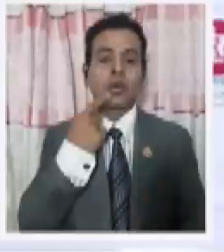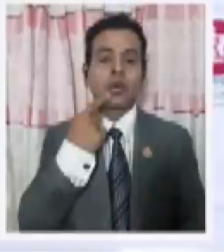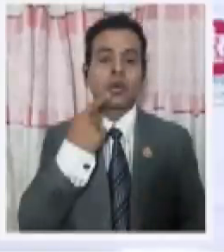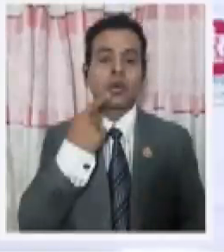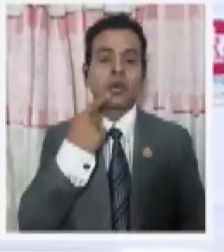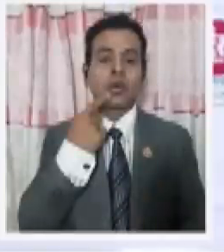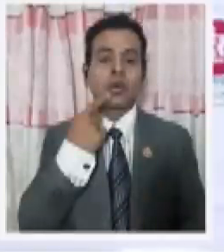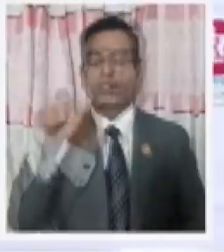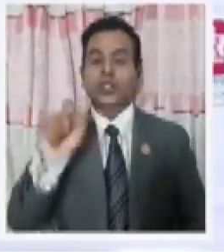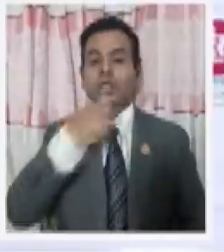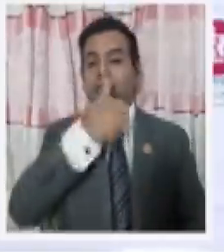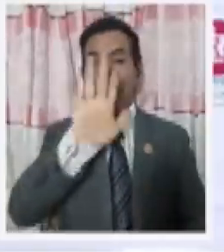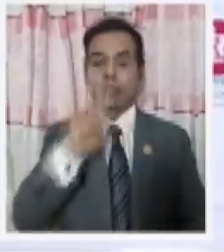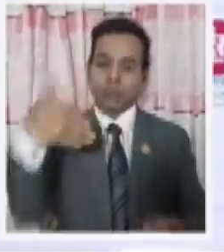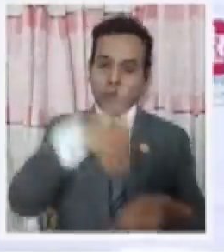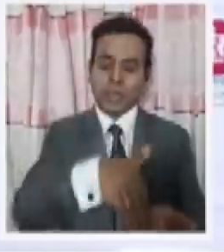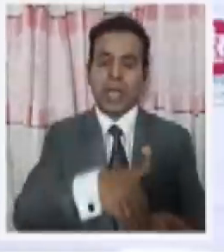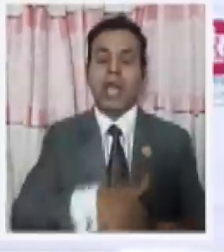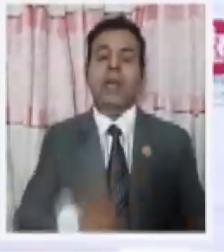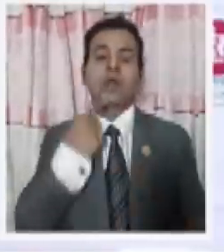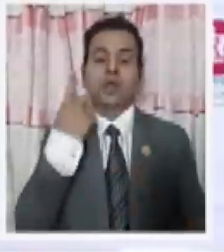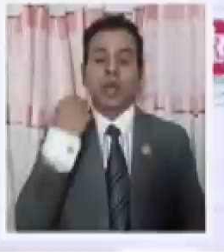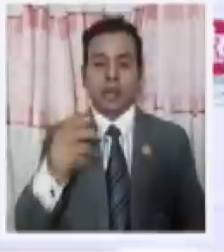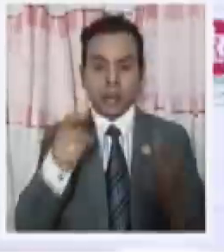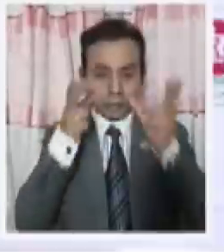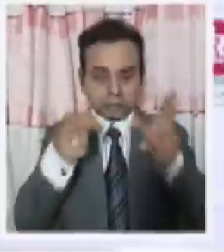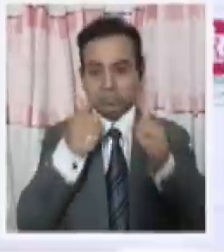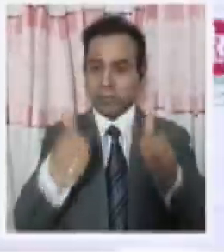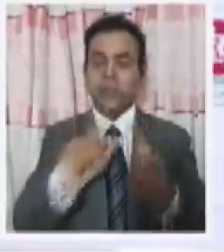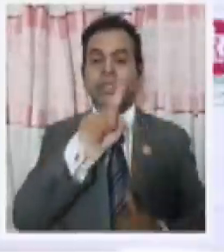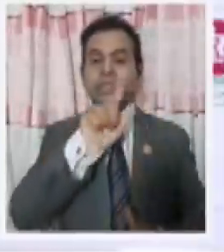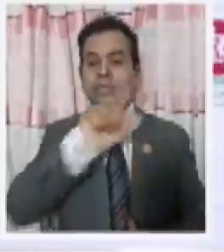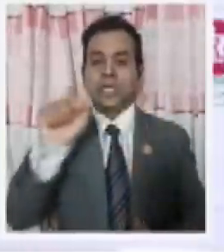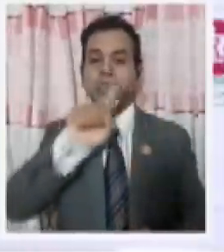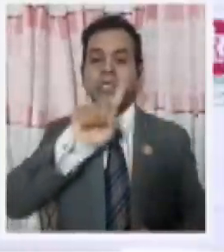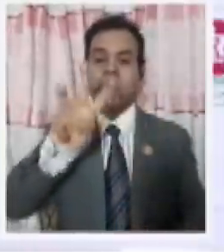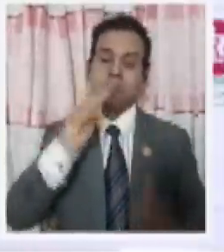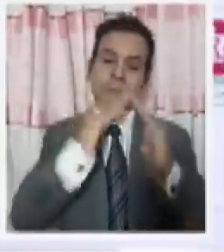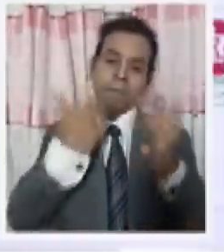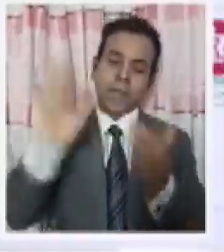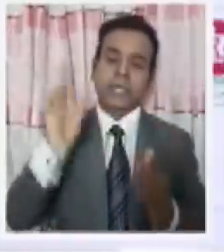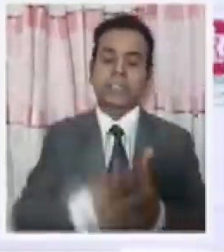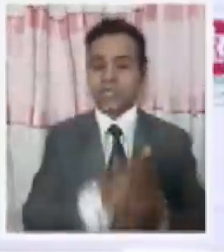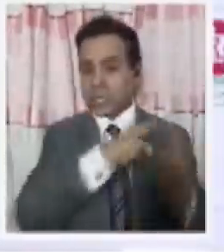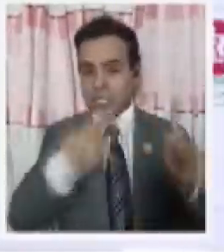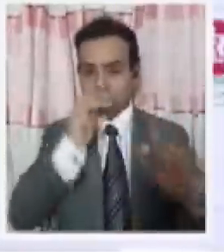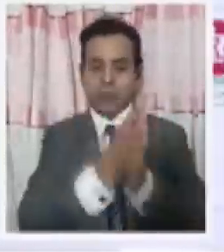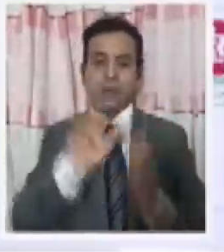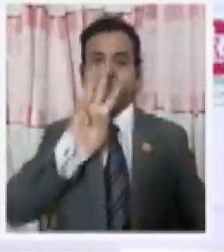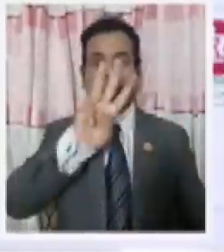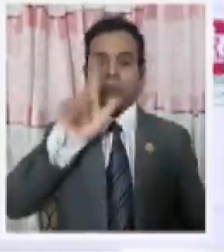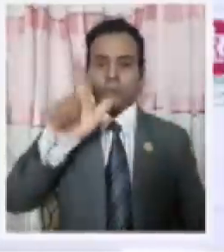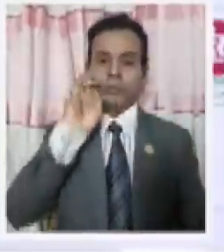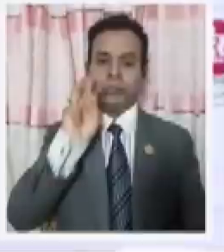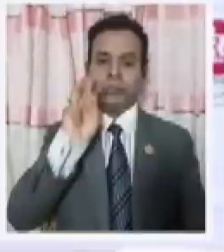বর্তমানে আইসোলেশনে আছেন 17,371 জন। 24 ঘন্টায় কোয়ারেন্টাইনে যুক্ত হয়েছেন 2,401 জন, এ